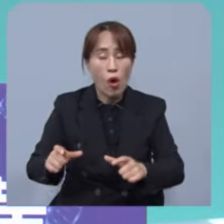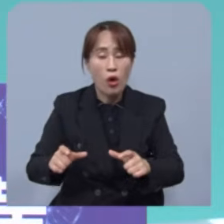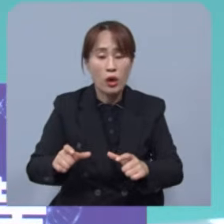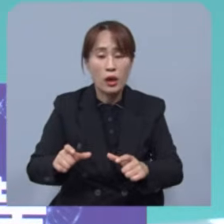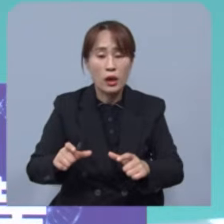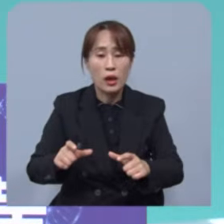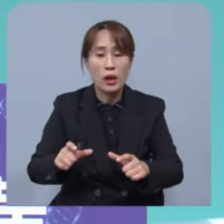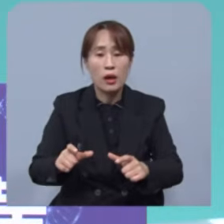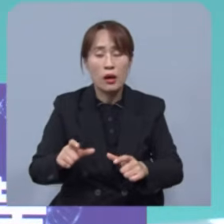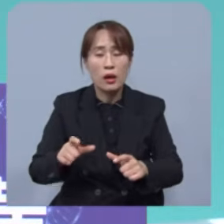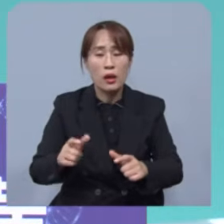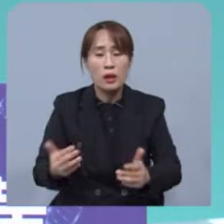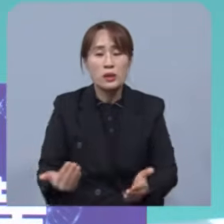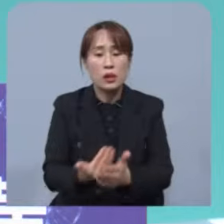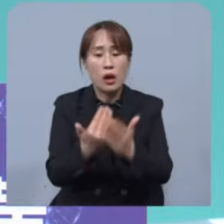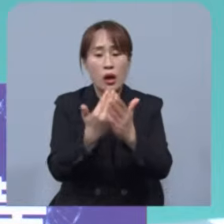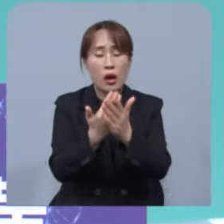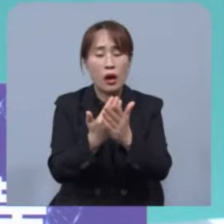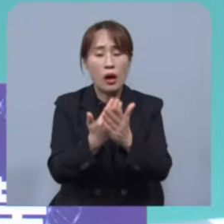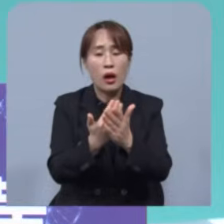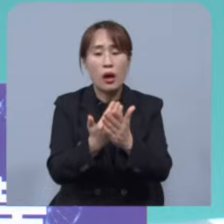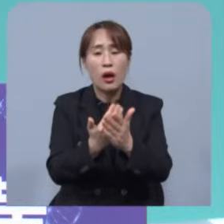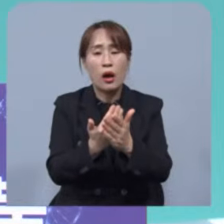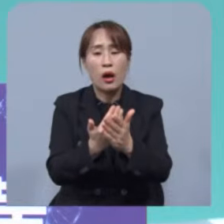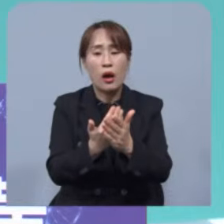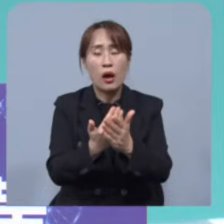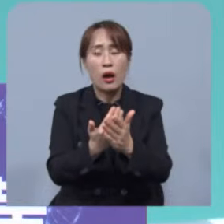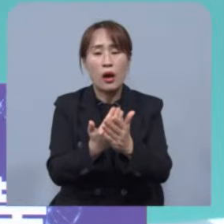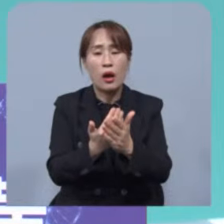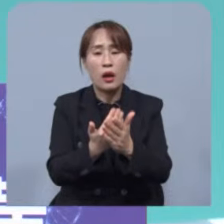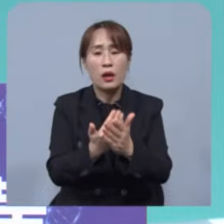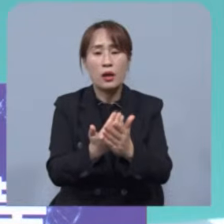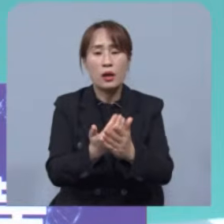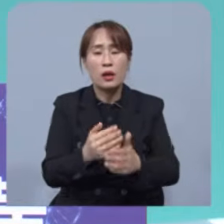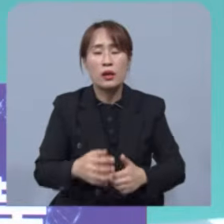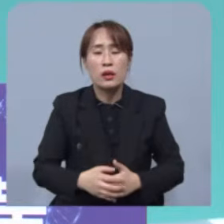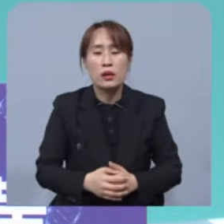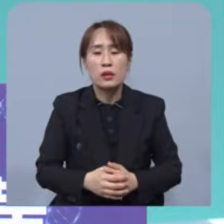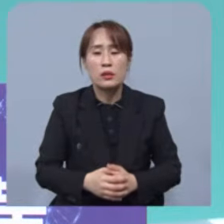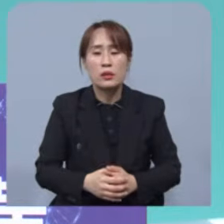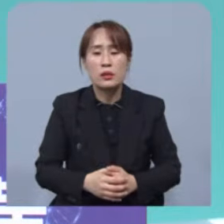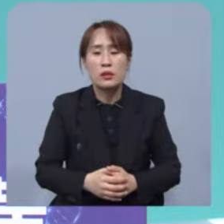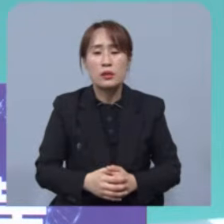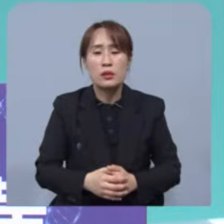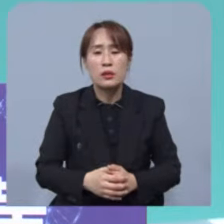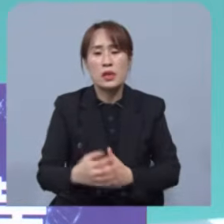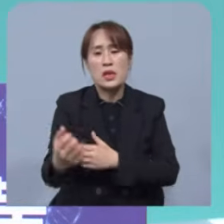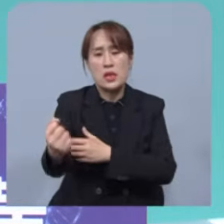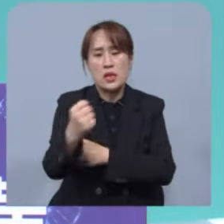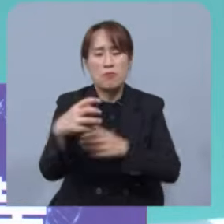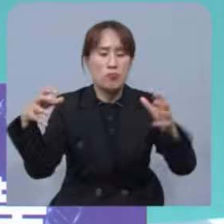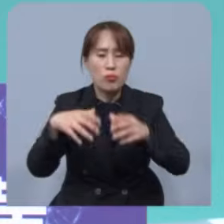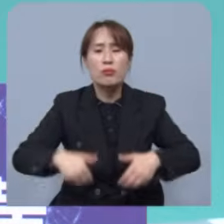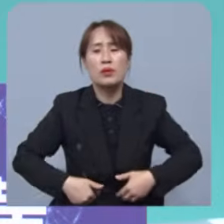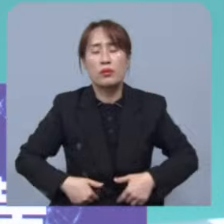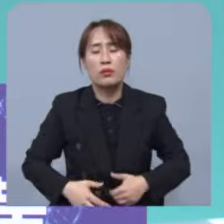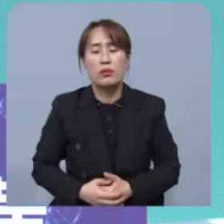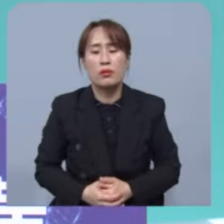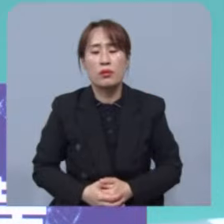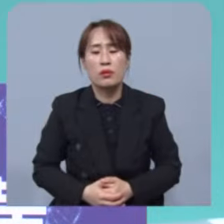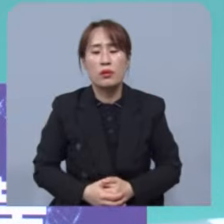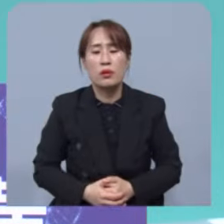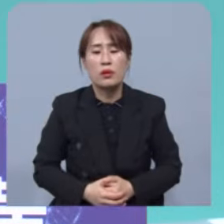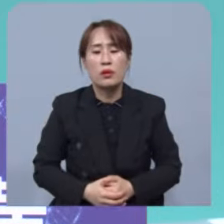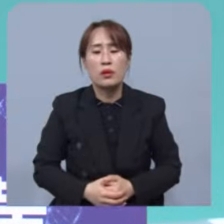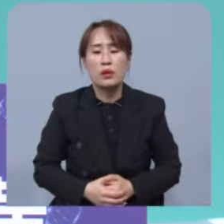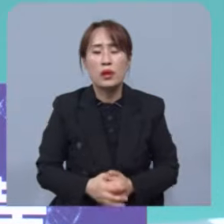지역의 성장의 활력을 만들어낼 만한 에너지, 이 에너지를 좀 모아야 힘을 받는데 마치